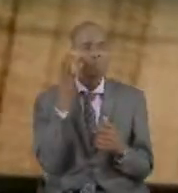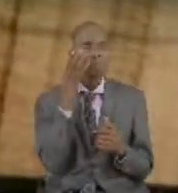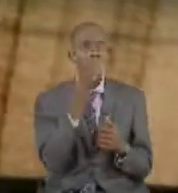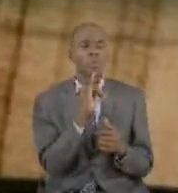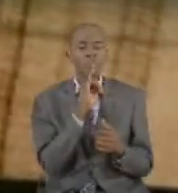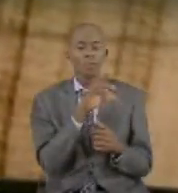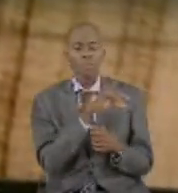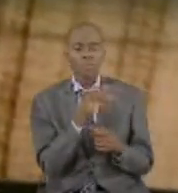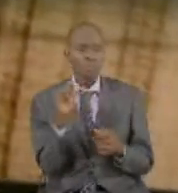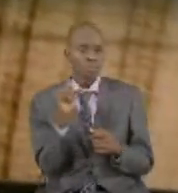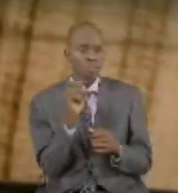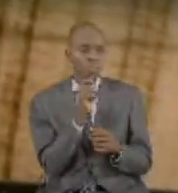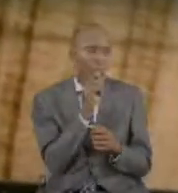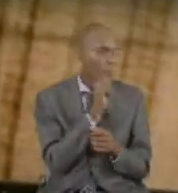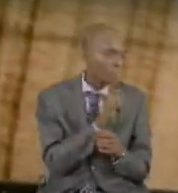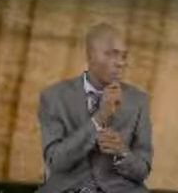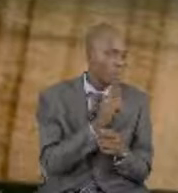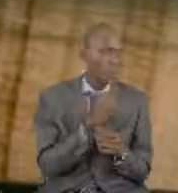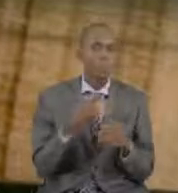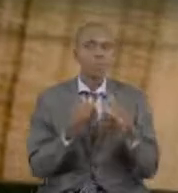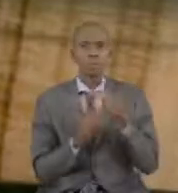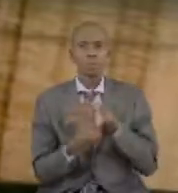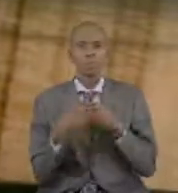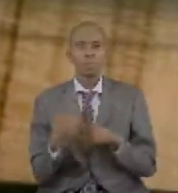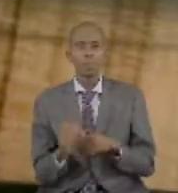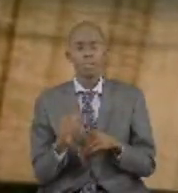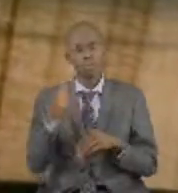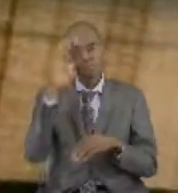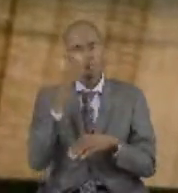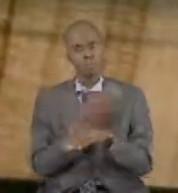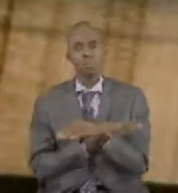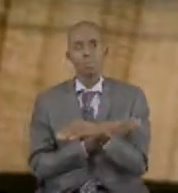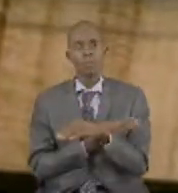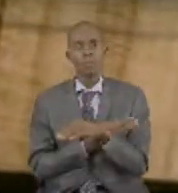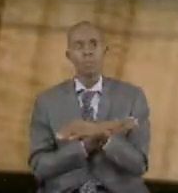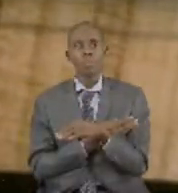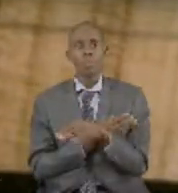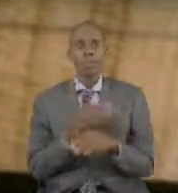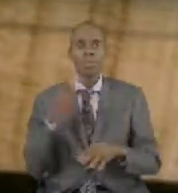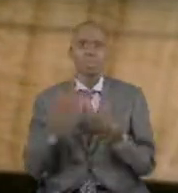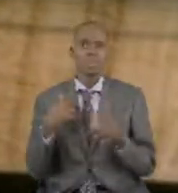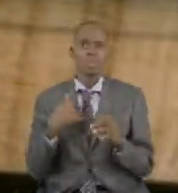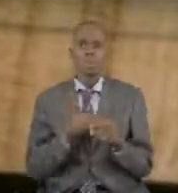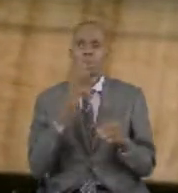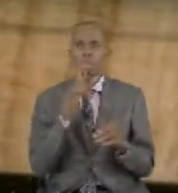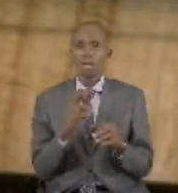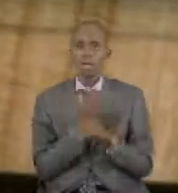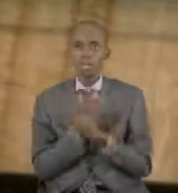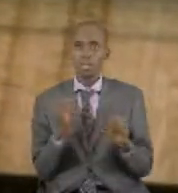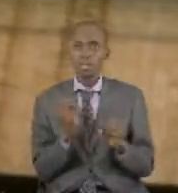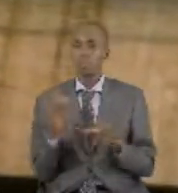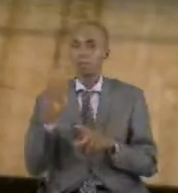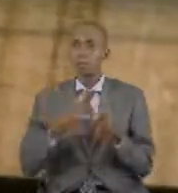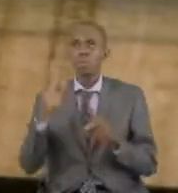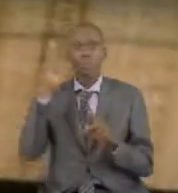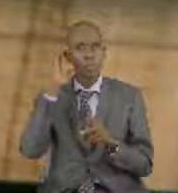elles avaient entendu. Il n'y a pas de secret. Il n'y a aucun secret sous le soleil. Si nous sommes convertis, ils entendront.